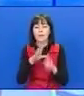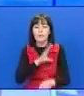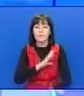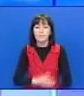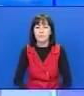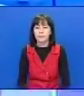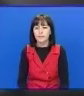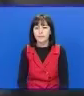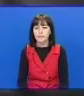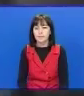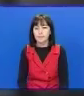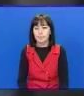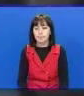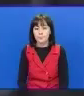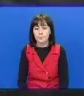айналды.